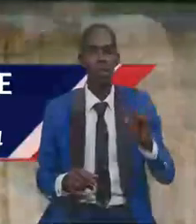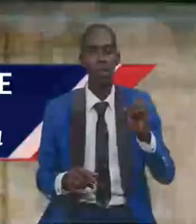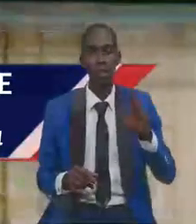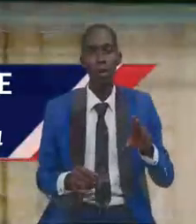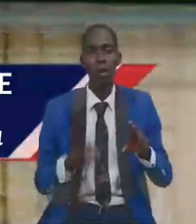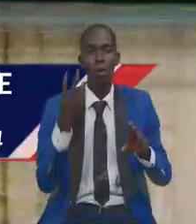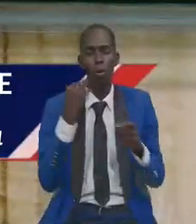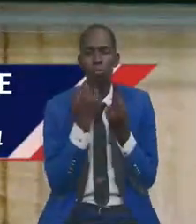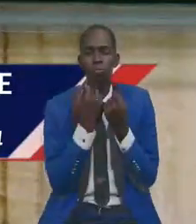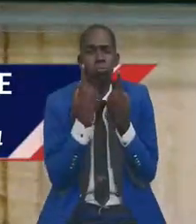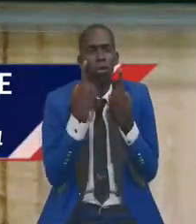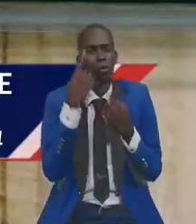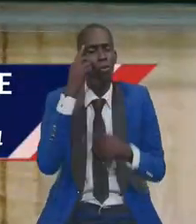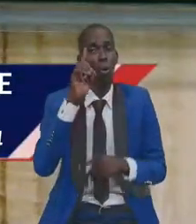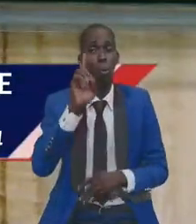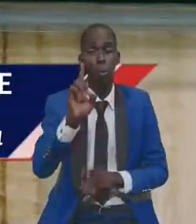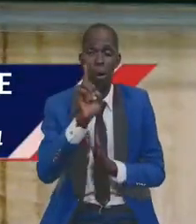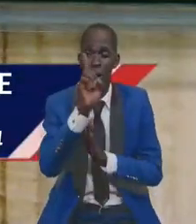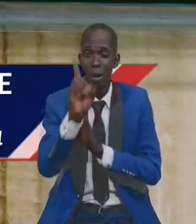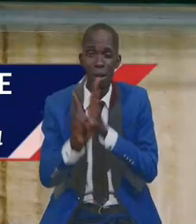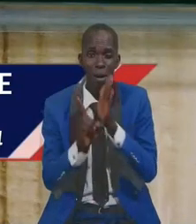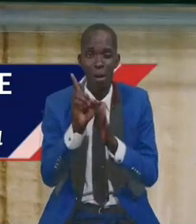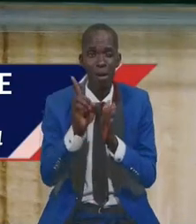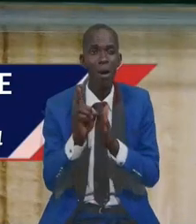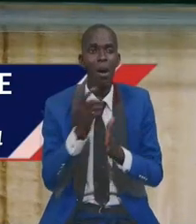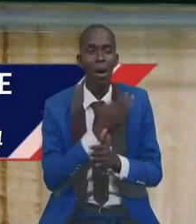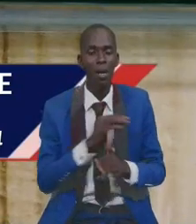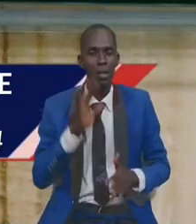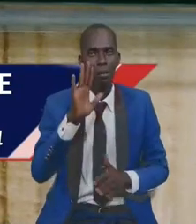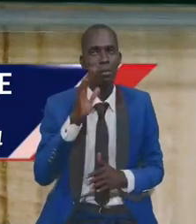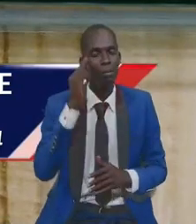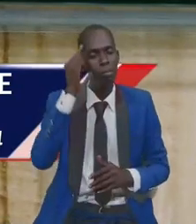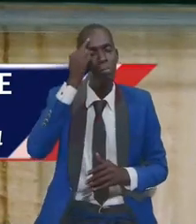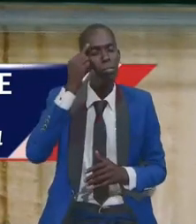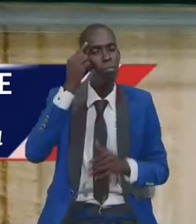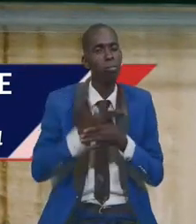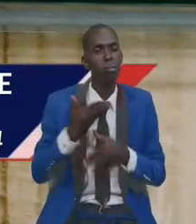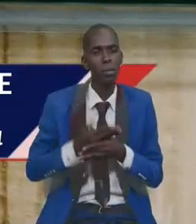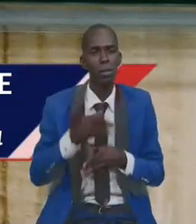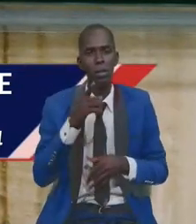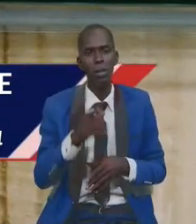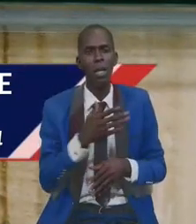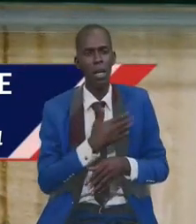un moment stupéfait, et ses pensées le troublaient. Le roi reprit et dit,